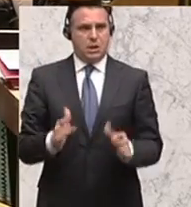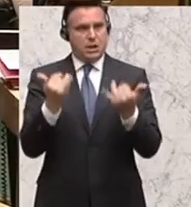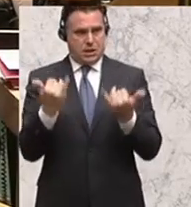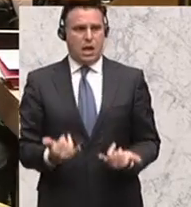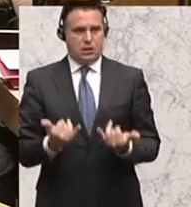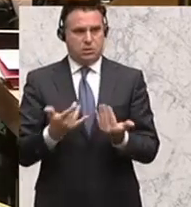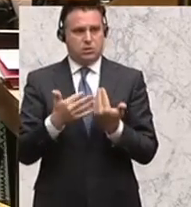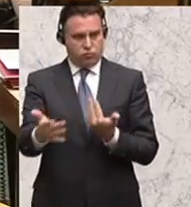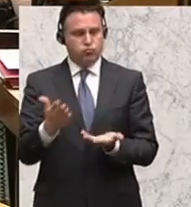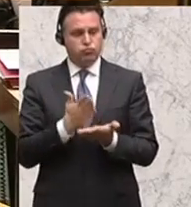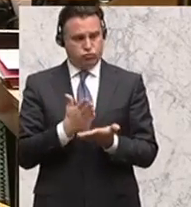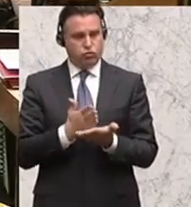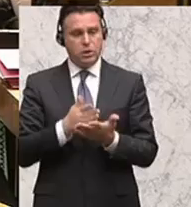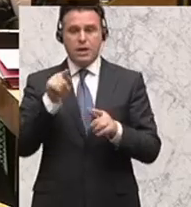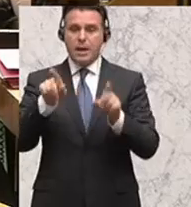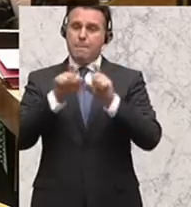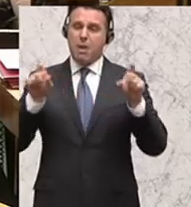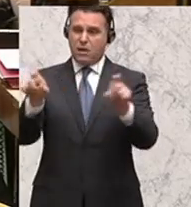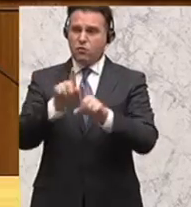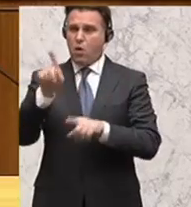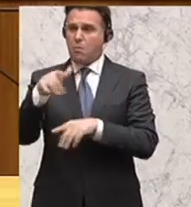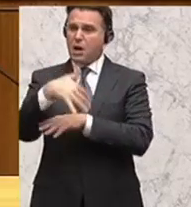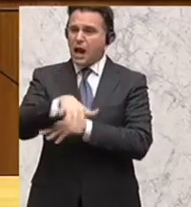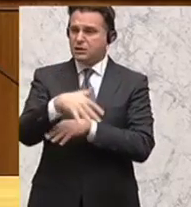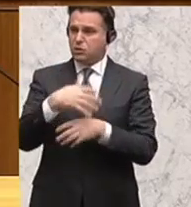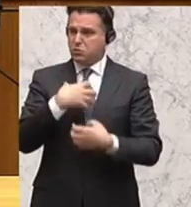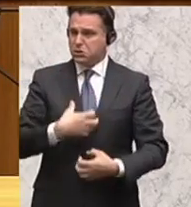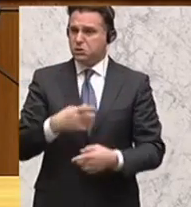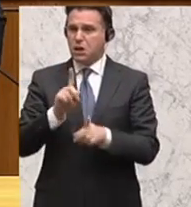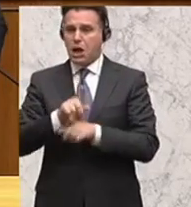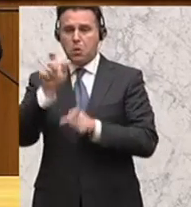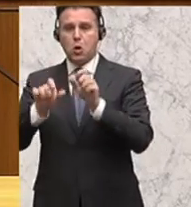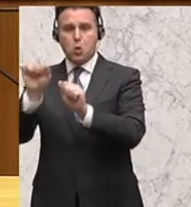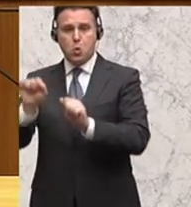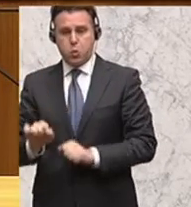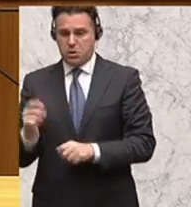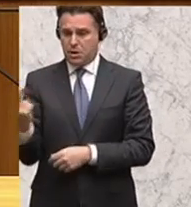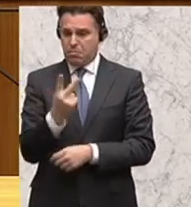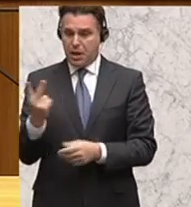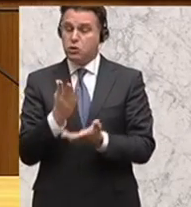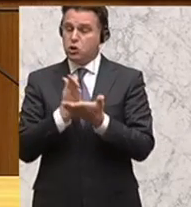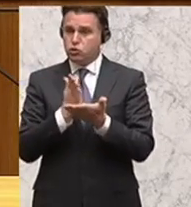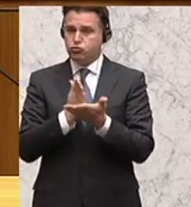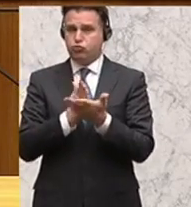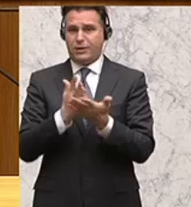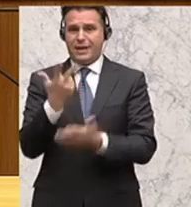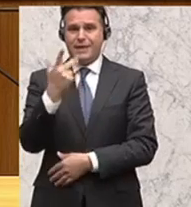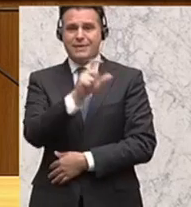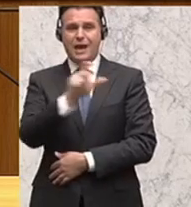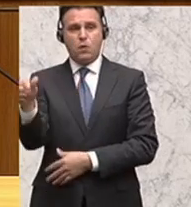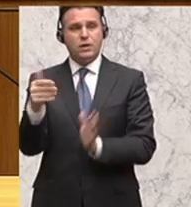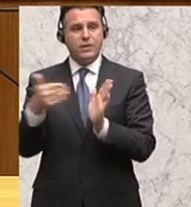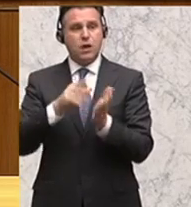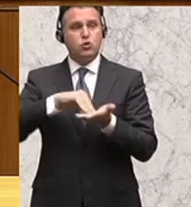aktuell hat diese Plattform von Gastronomen und aus Konsumenten bestehend aktuell auch über